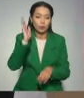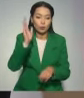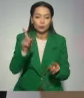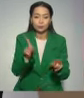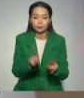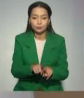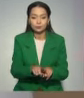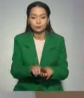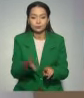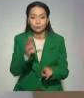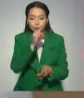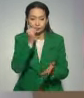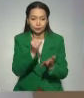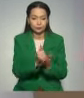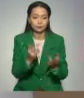смерти